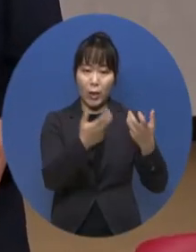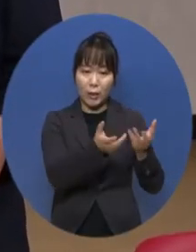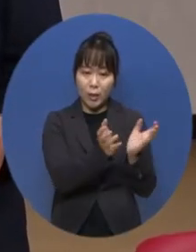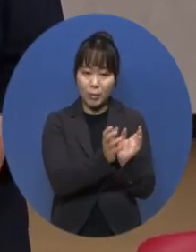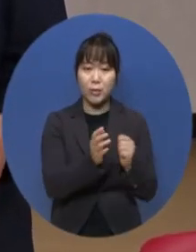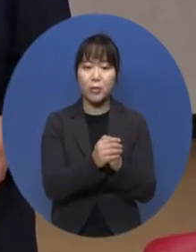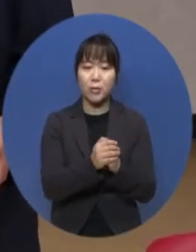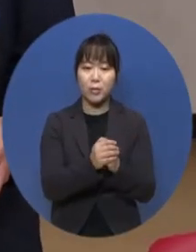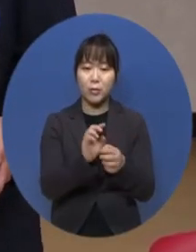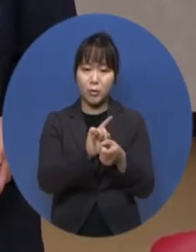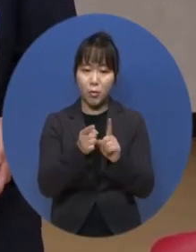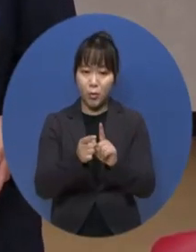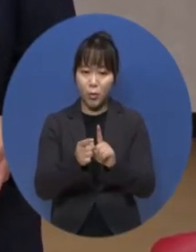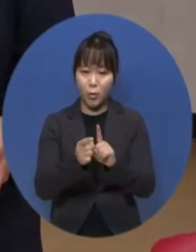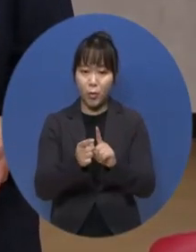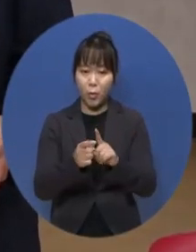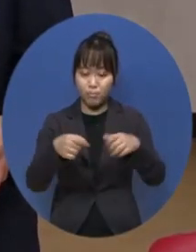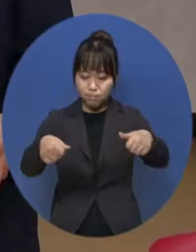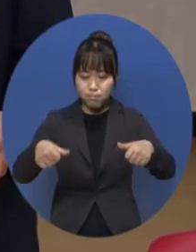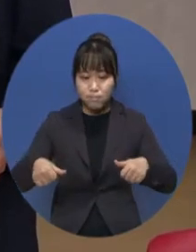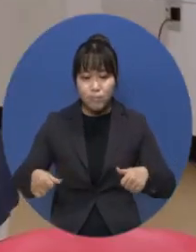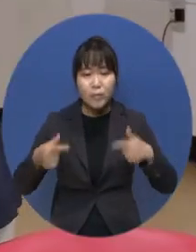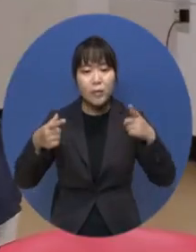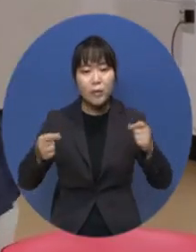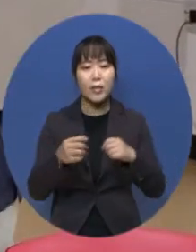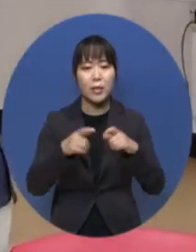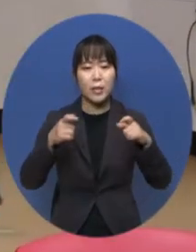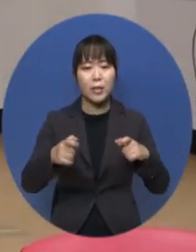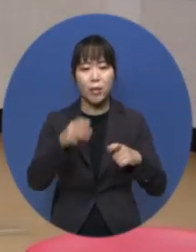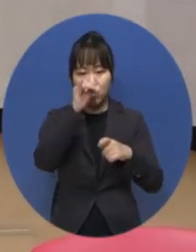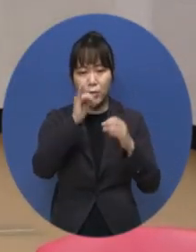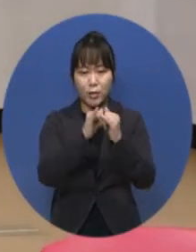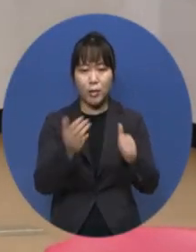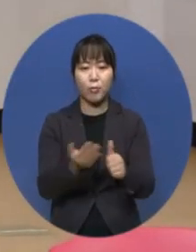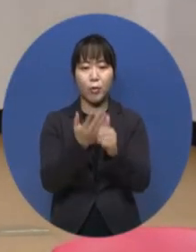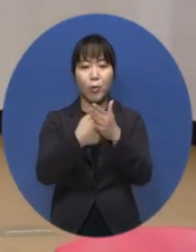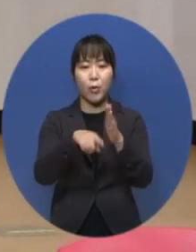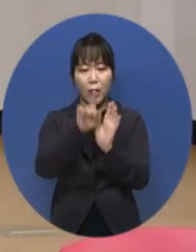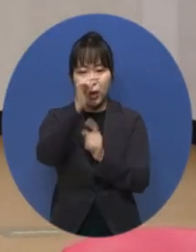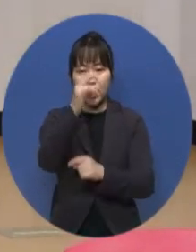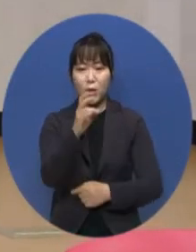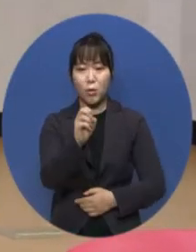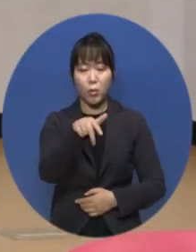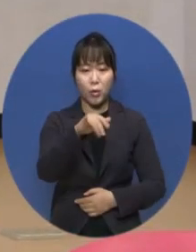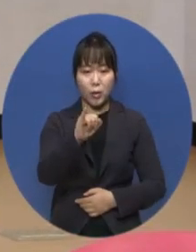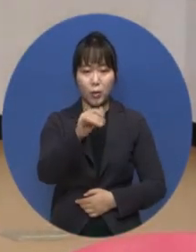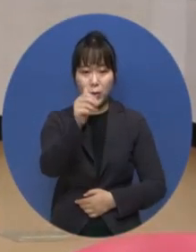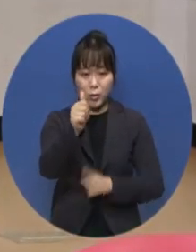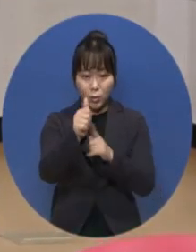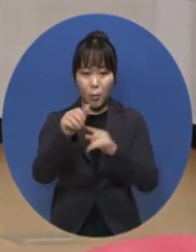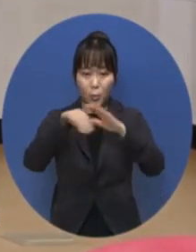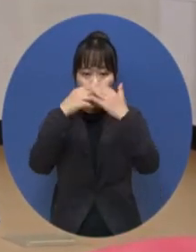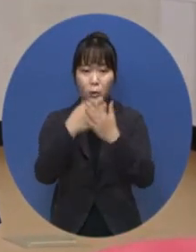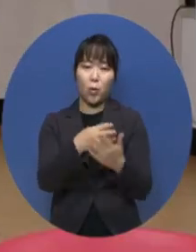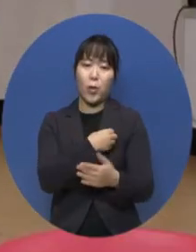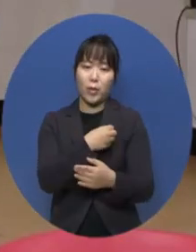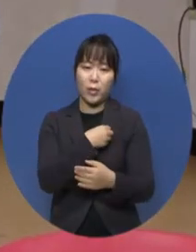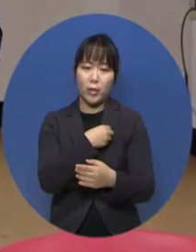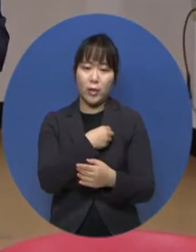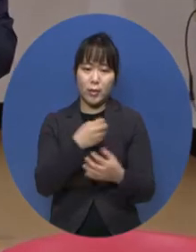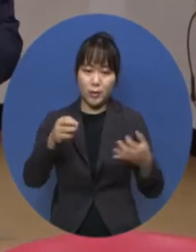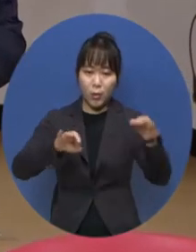양해 각서를 체결한 자리에서 지역 인재 육성을 위해 이용기 회장을 비롯한 전 회원들의